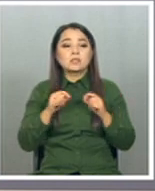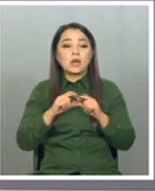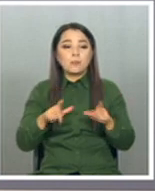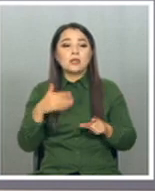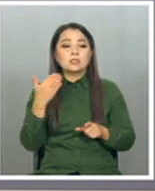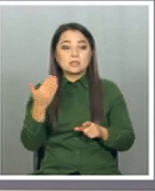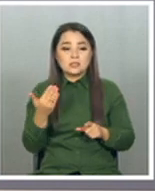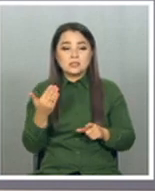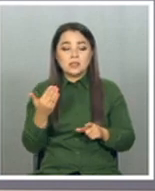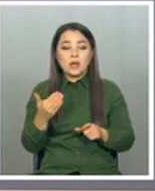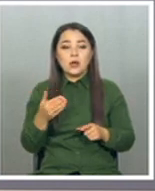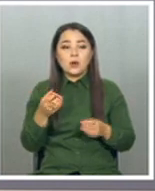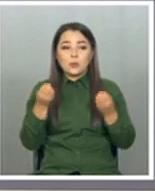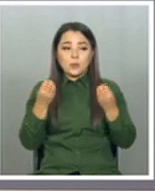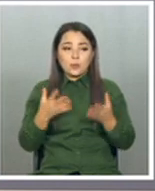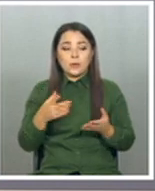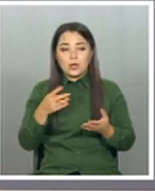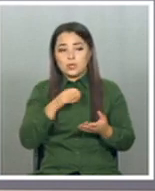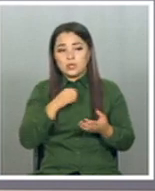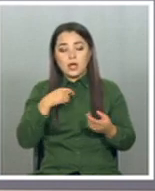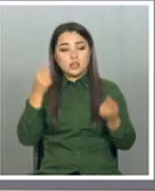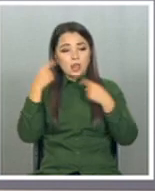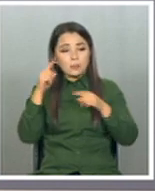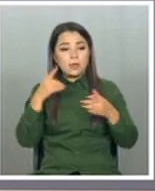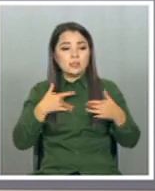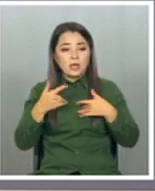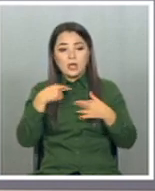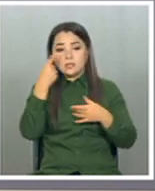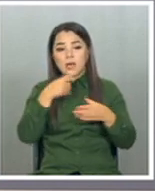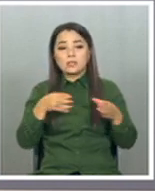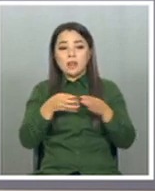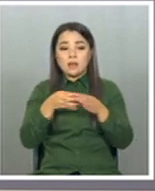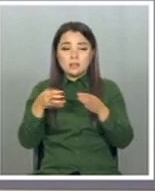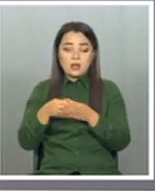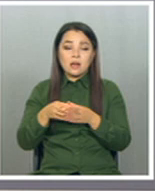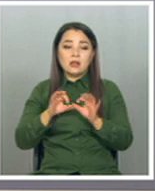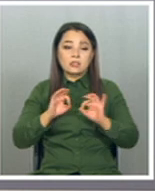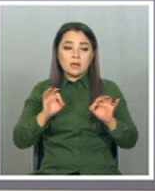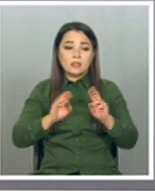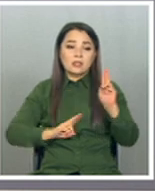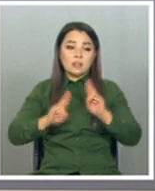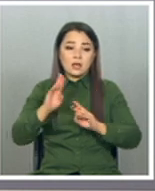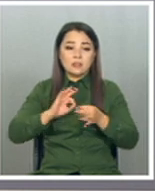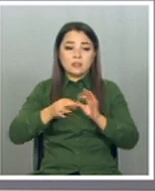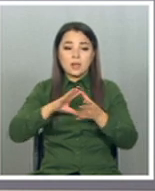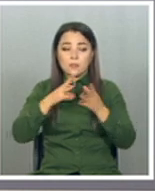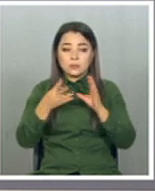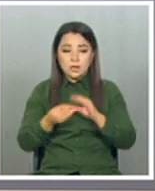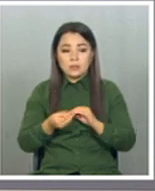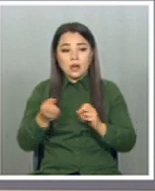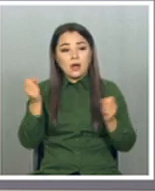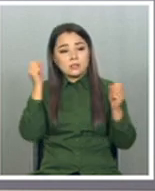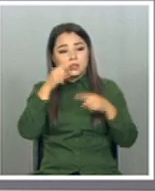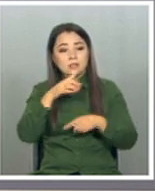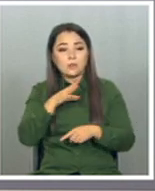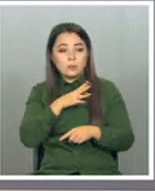сіз көркем шығармадағы кейіпкерлердің типтерін жасалу тәсілдері тұрғысынан